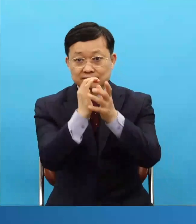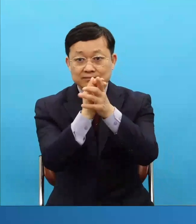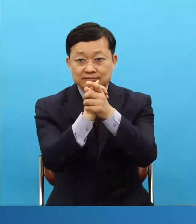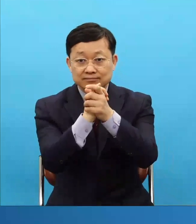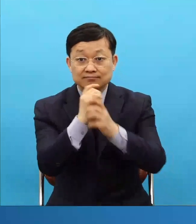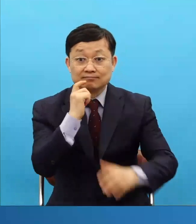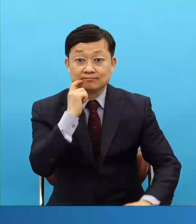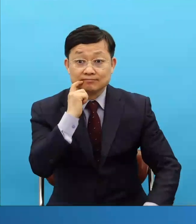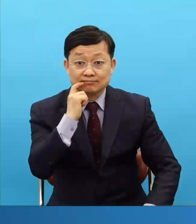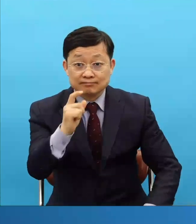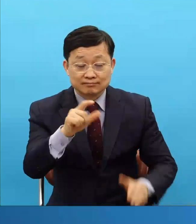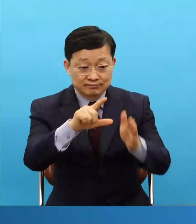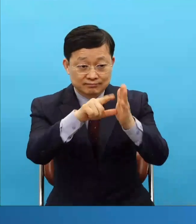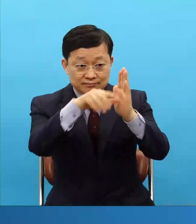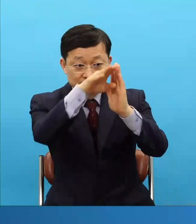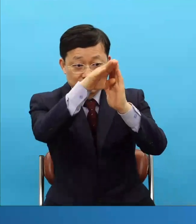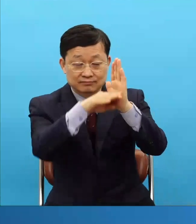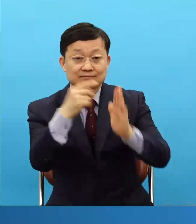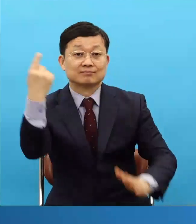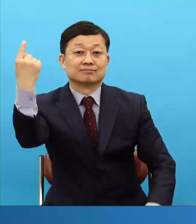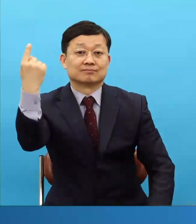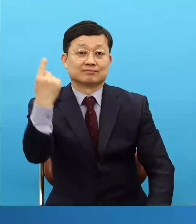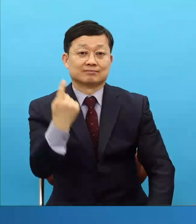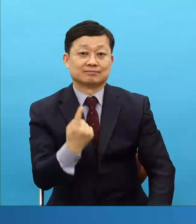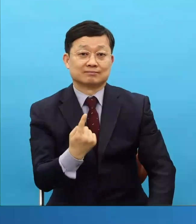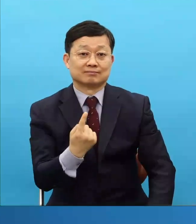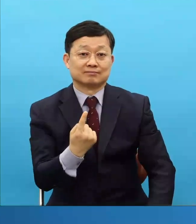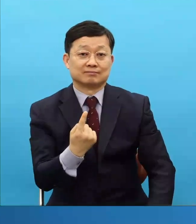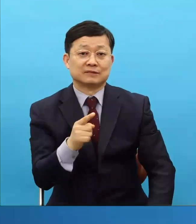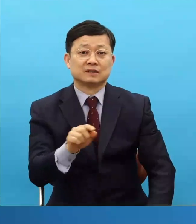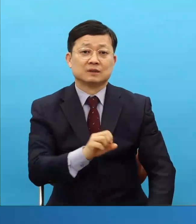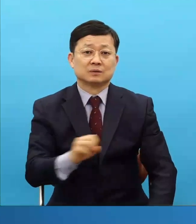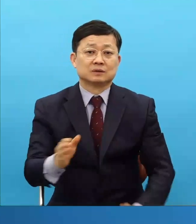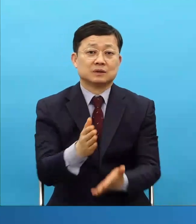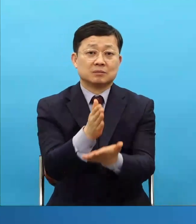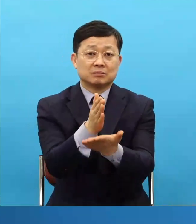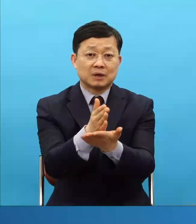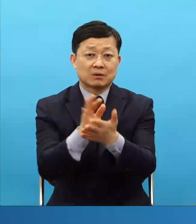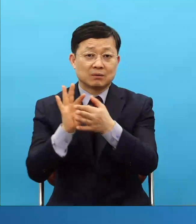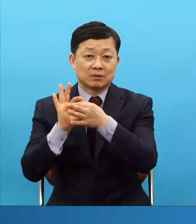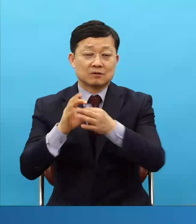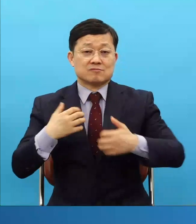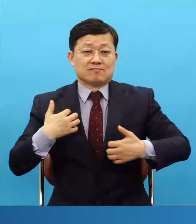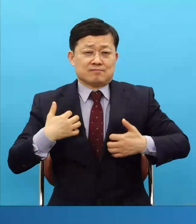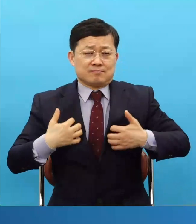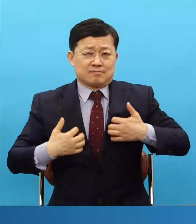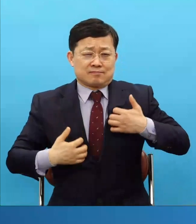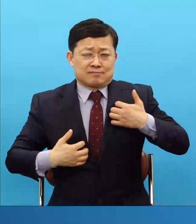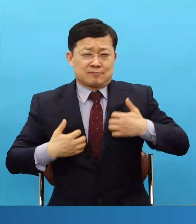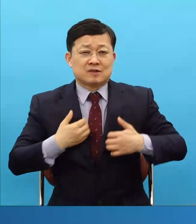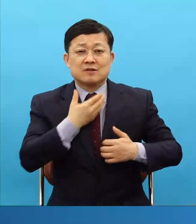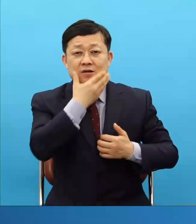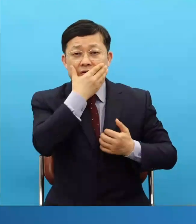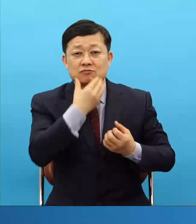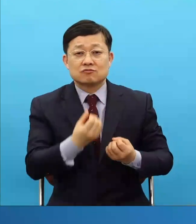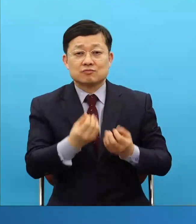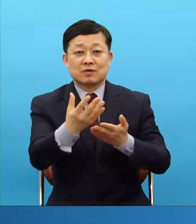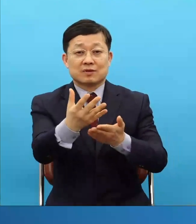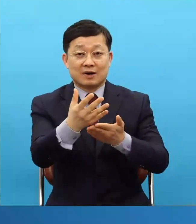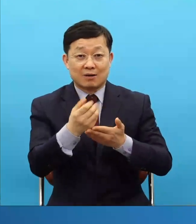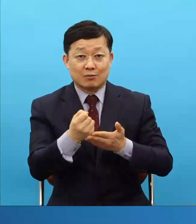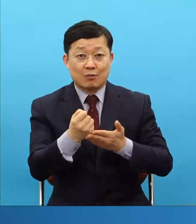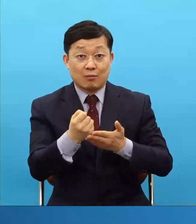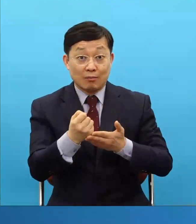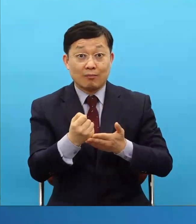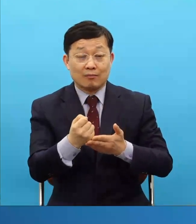then that time schedule of 25 hours will come. 예, 이걸 놓치지 않고 여러분들이 누려야 되는 축복을 갖고 있습니다. That you have the blessing of being